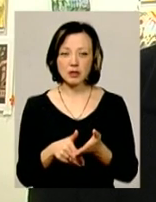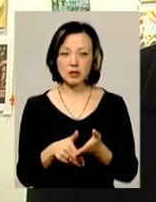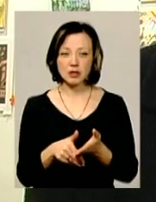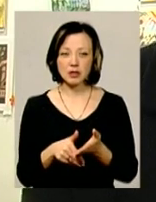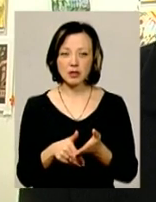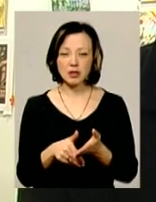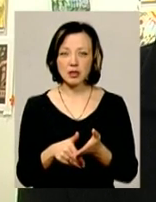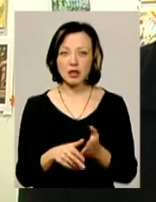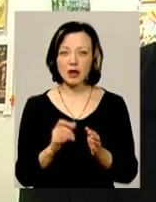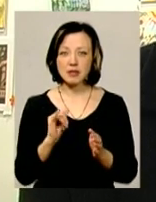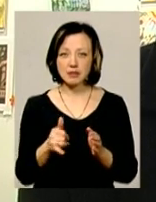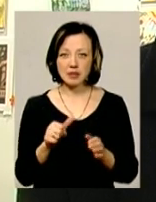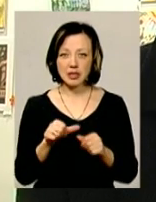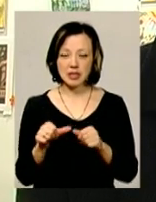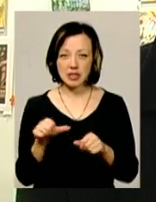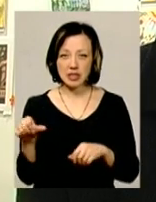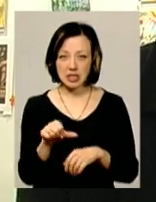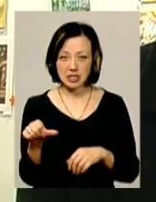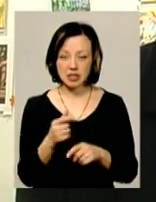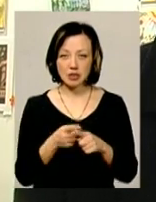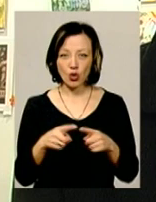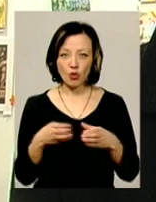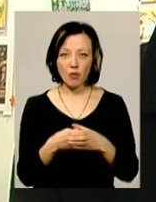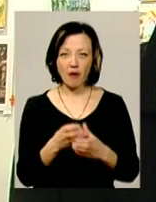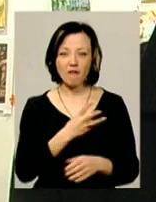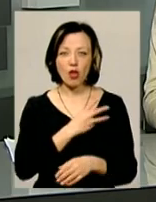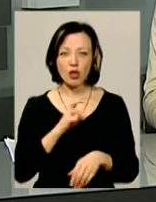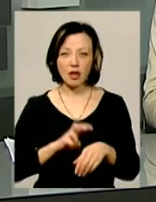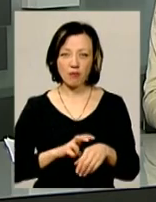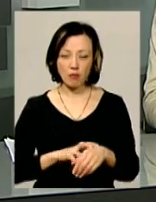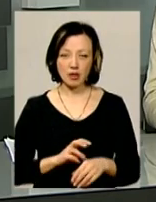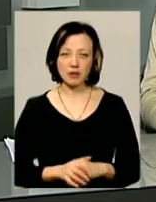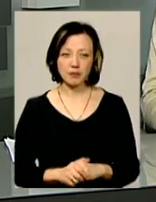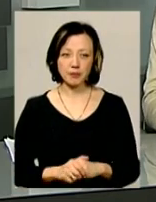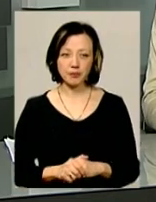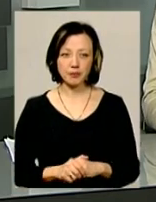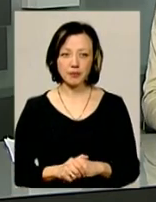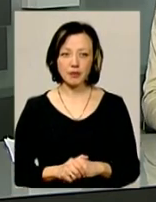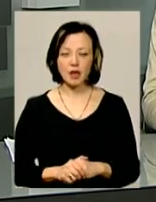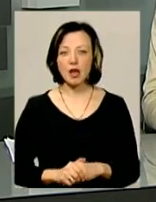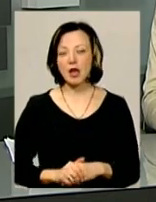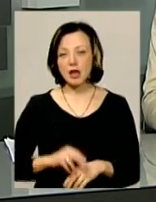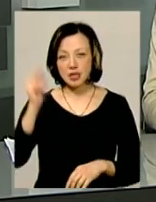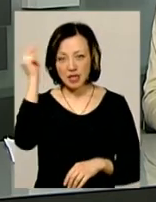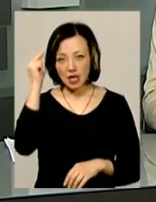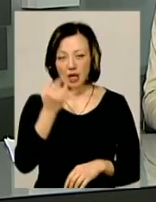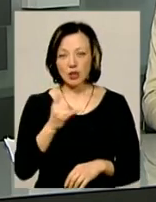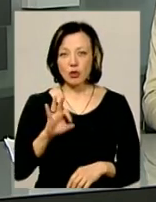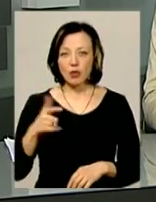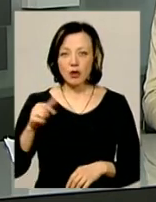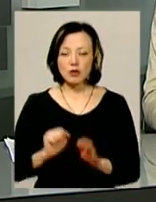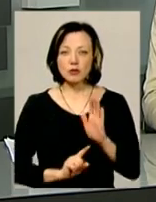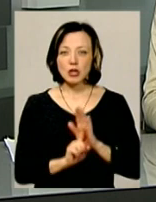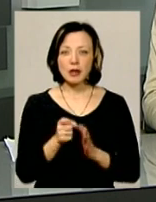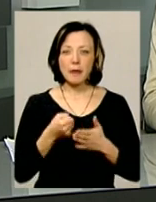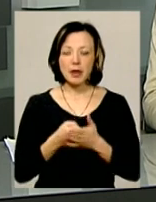пальним, дизельним для цієї групи волонтерів-медиків. Практичні заняття з йоги розпочалися на базі Центру